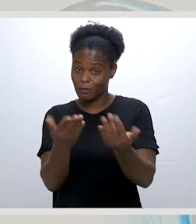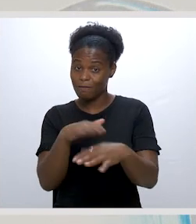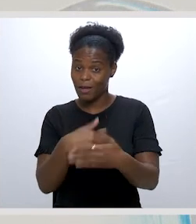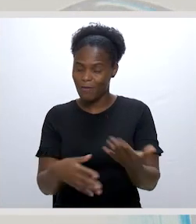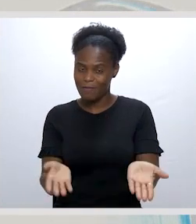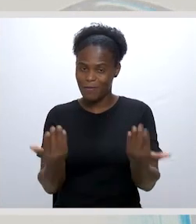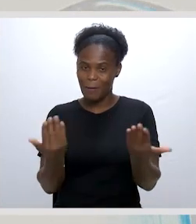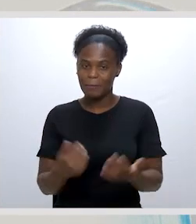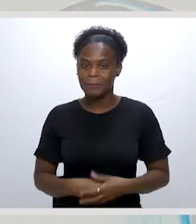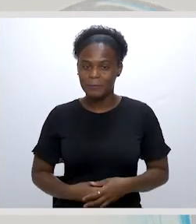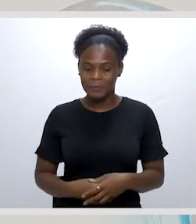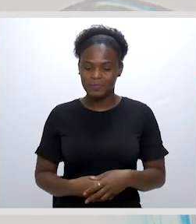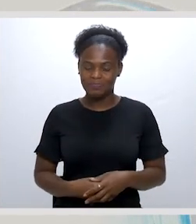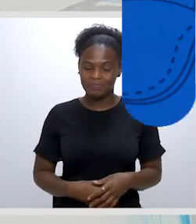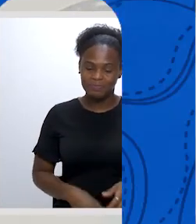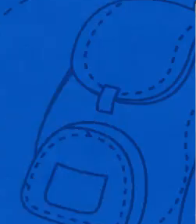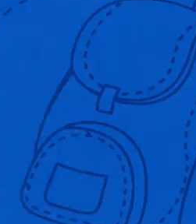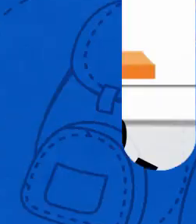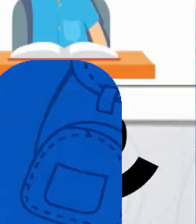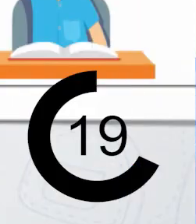correction. On y va.